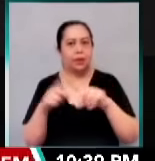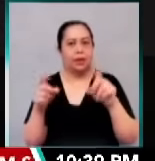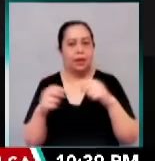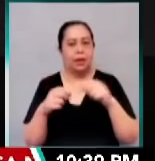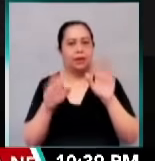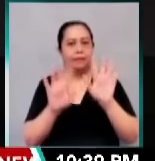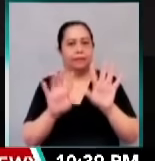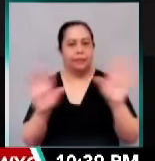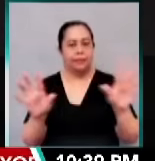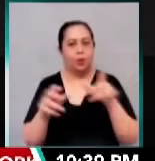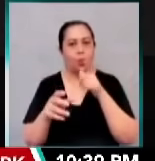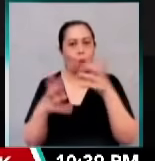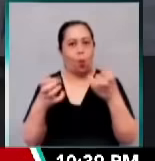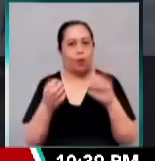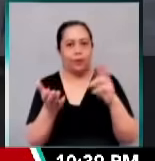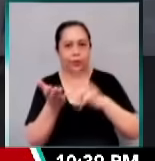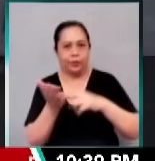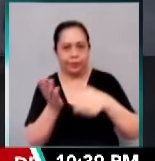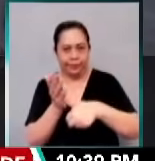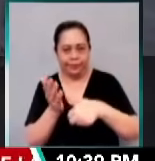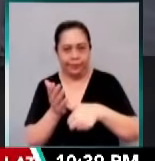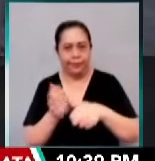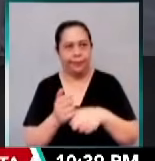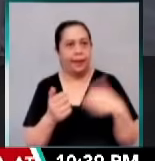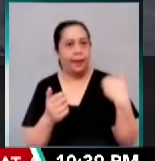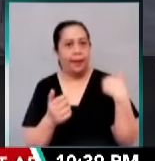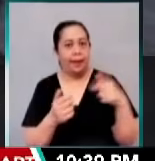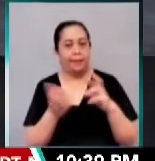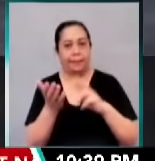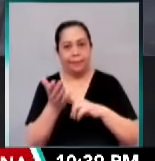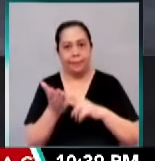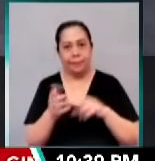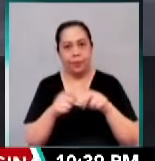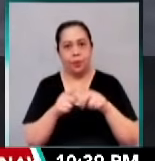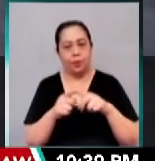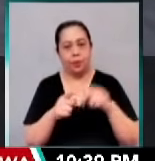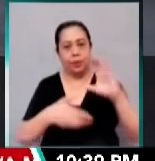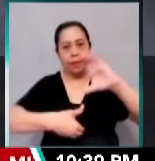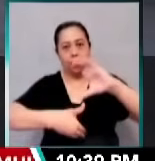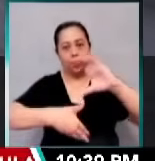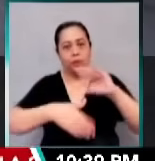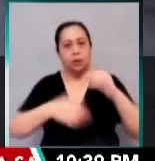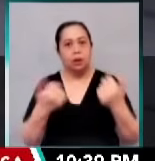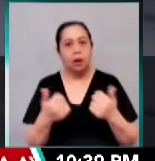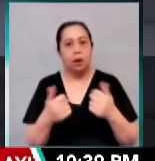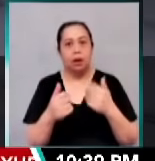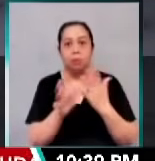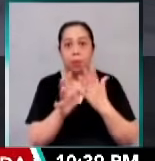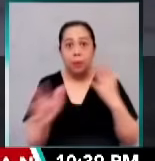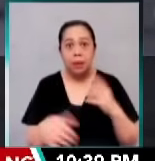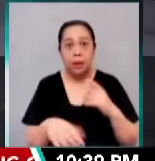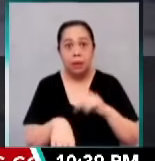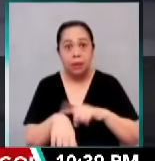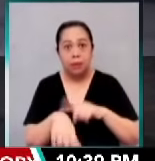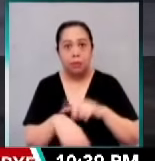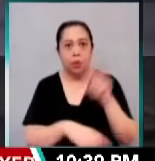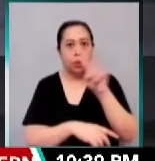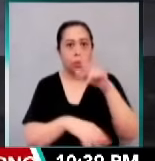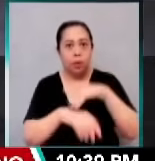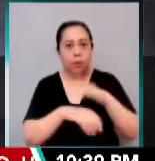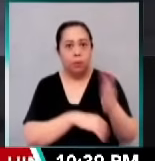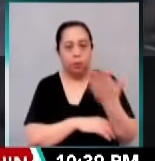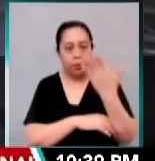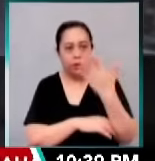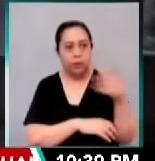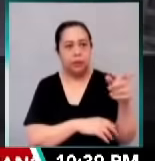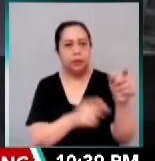gustong magparehistro. May mga nagpaparehistro rin sa Caloocan na pumila ng alas 2 ng madaling araw sa satellite registration